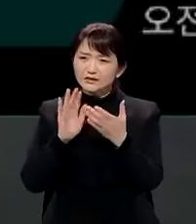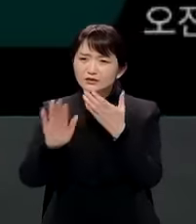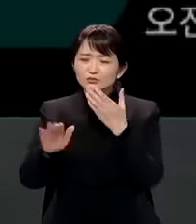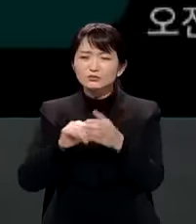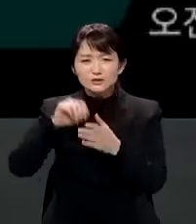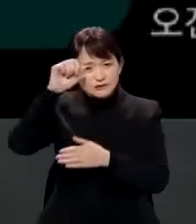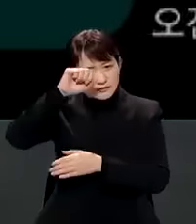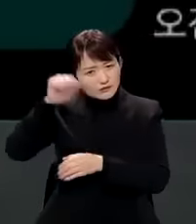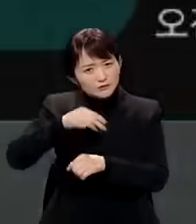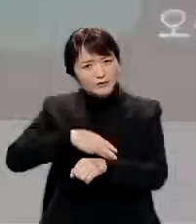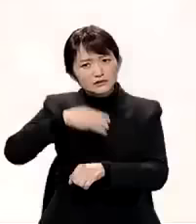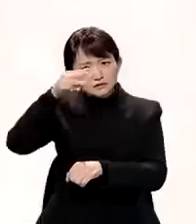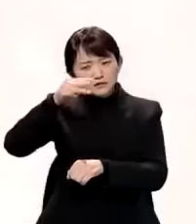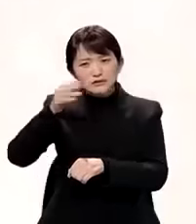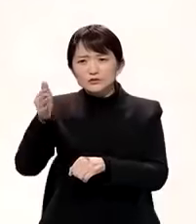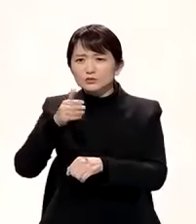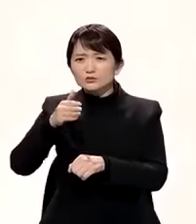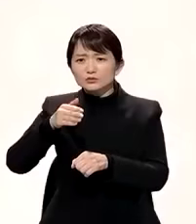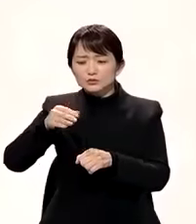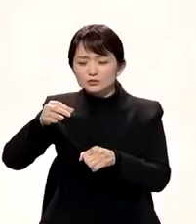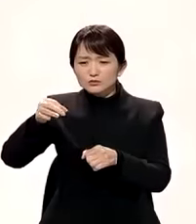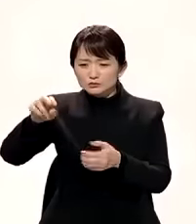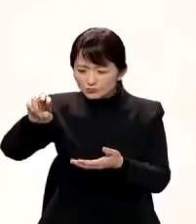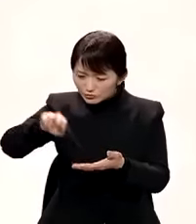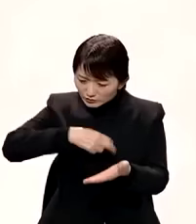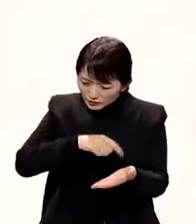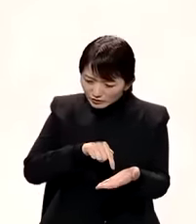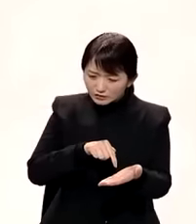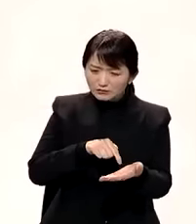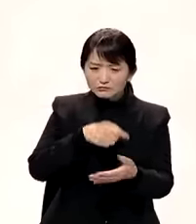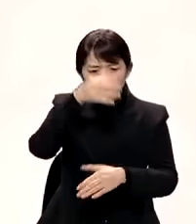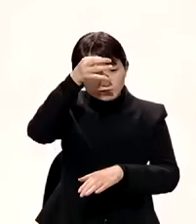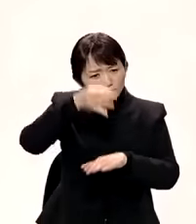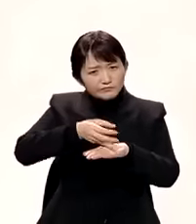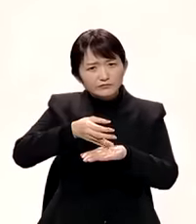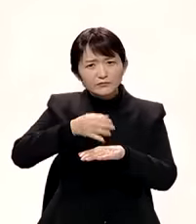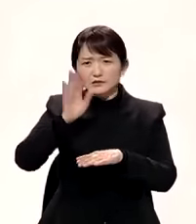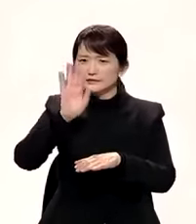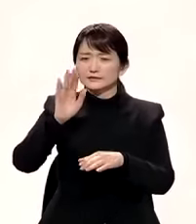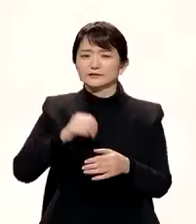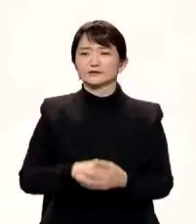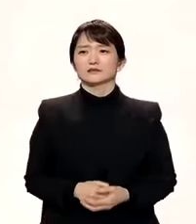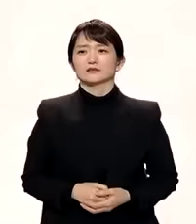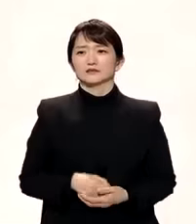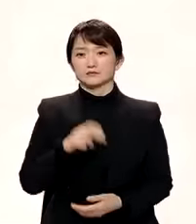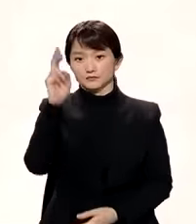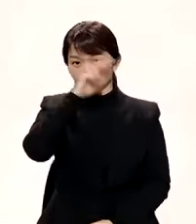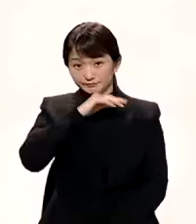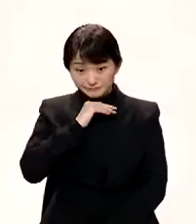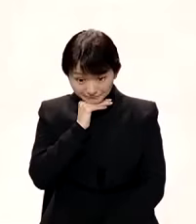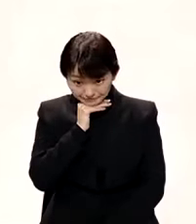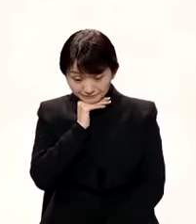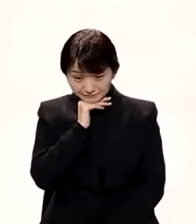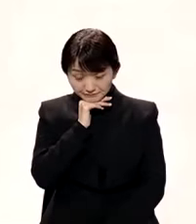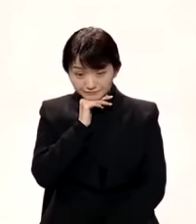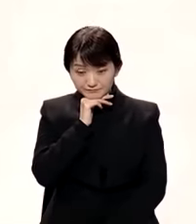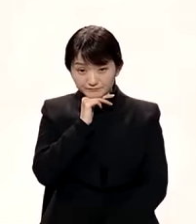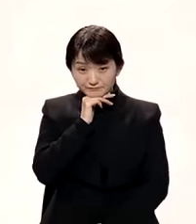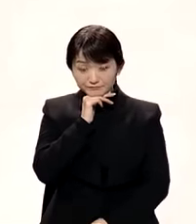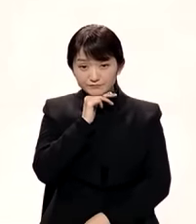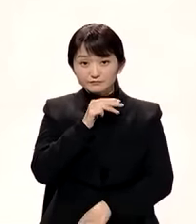보내면 이게 이게 사과라고 받아들이지 않잖아요 그래서 오전에 기다렸다가 아침 8시간